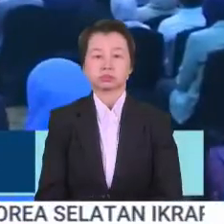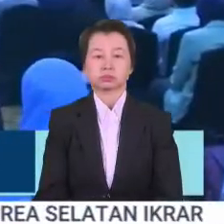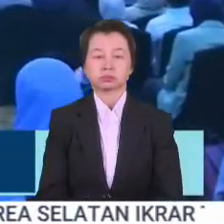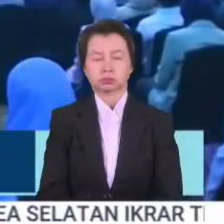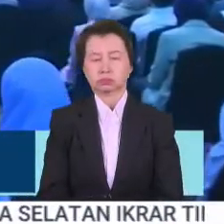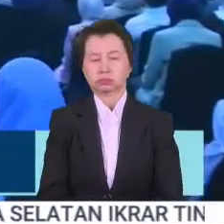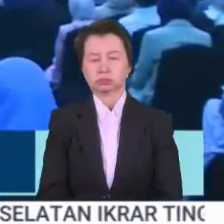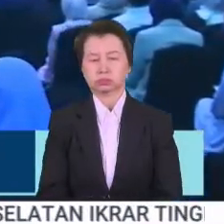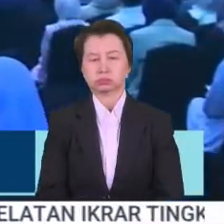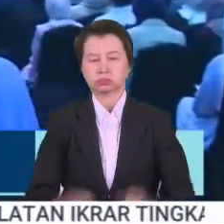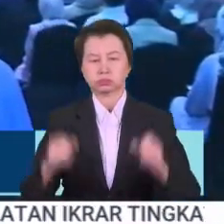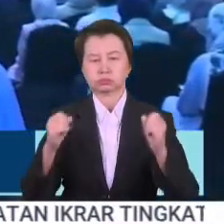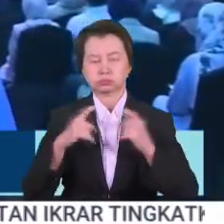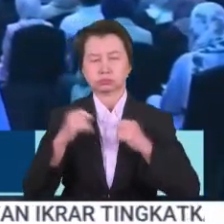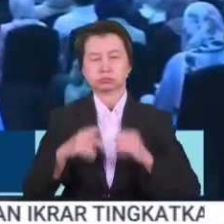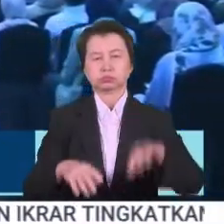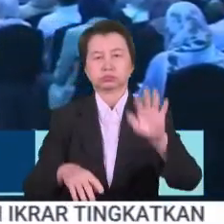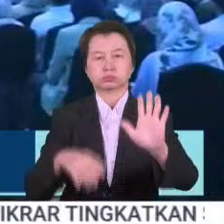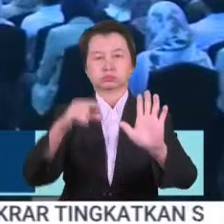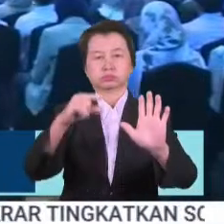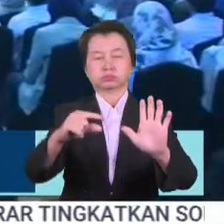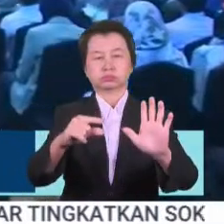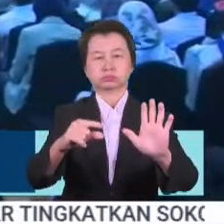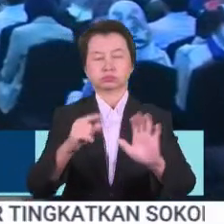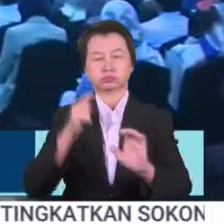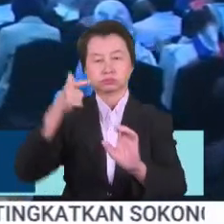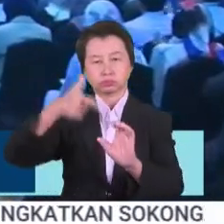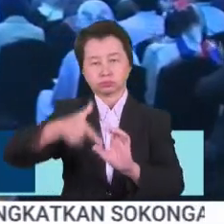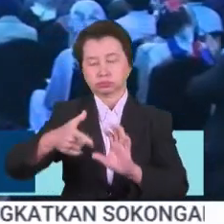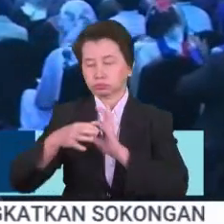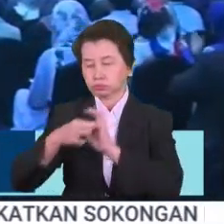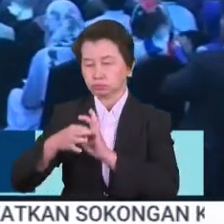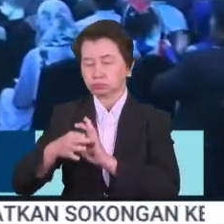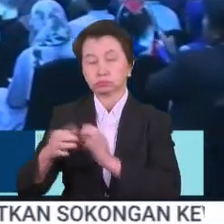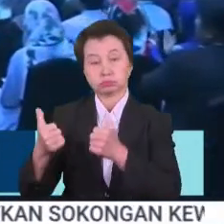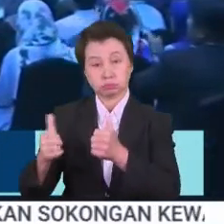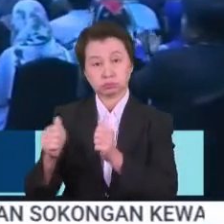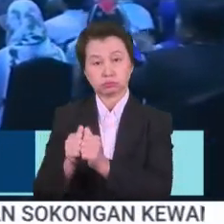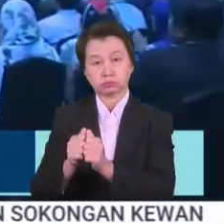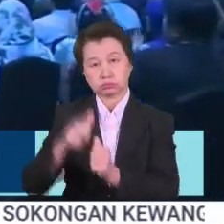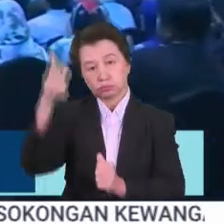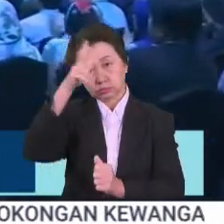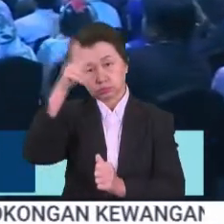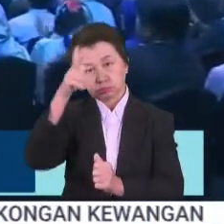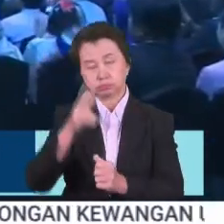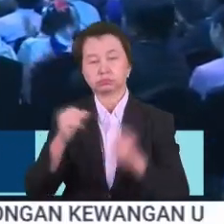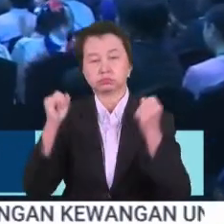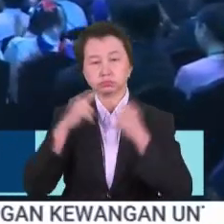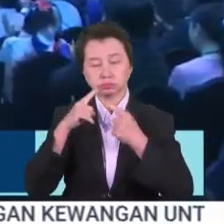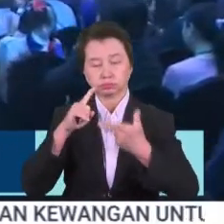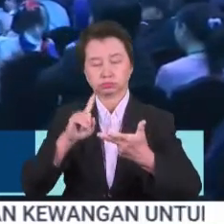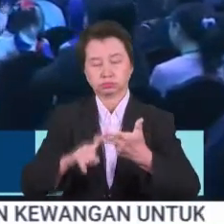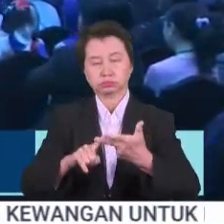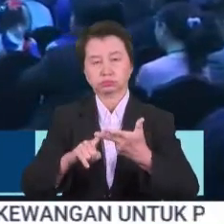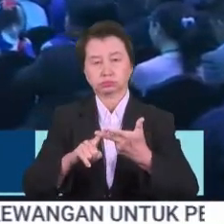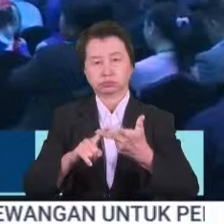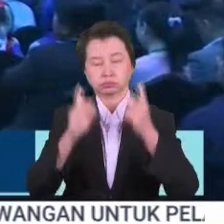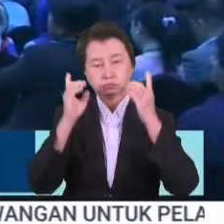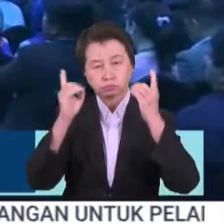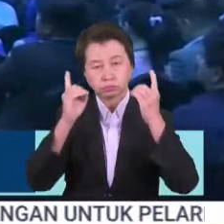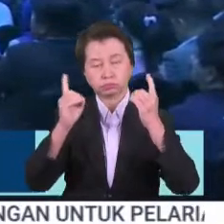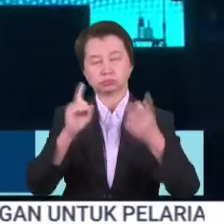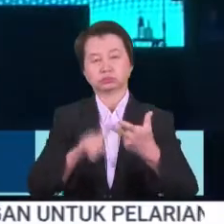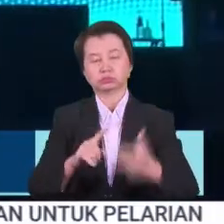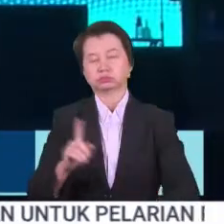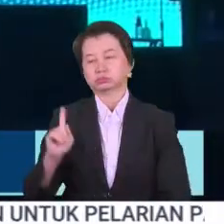Pelaksanaan rangkaian persendirian 5G Petronas memacu kerjasama dinamik antara kerajaan, sektor swasta dan akademia.